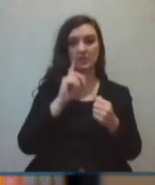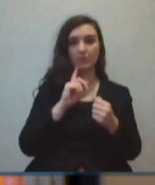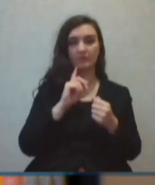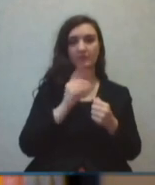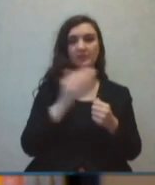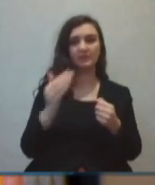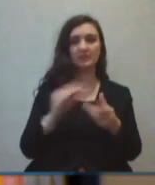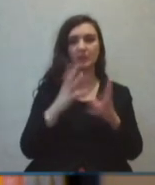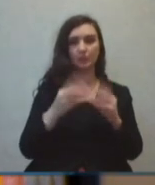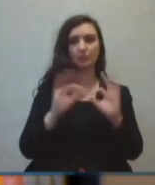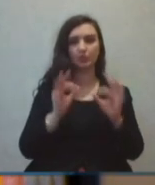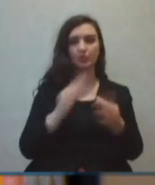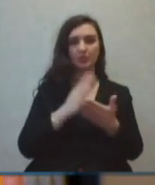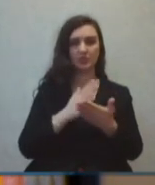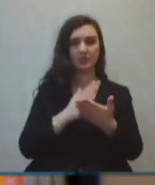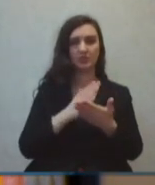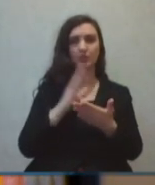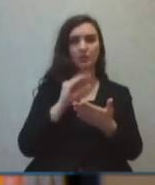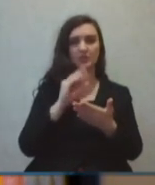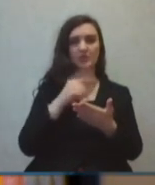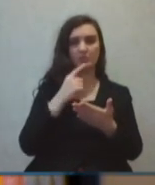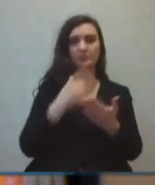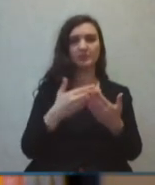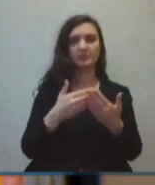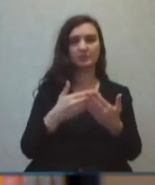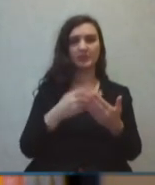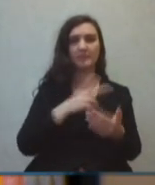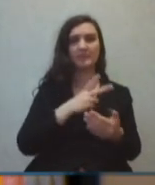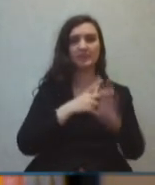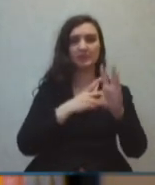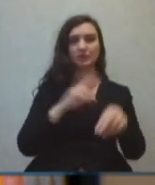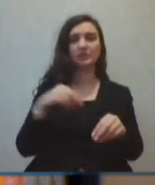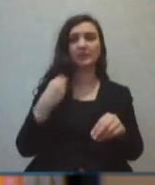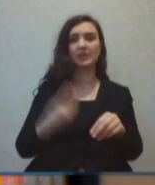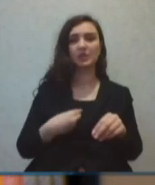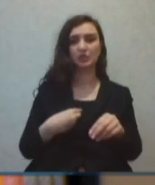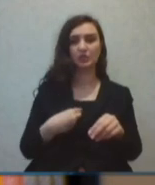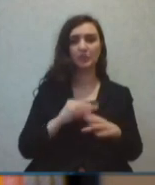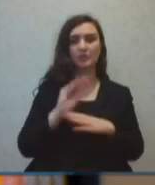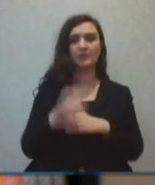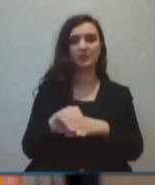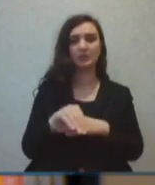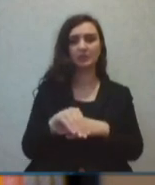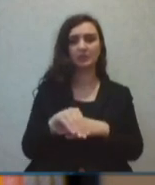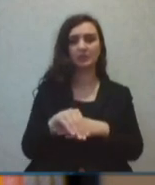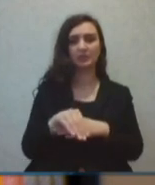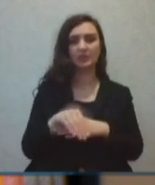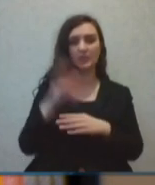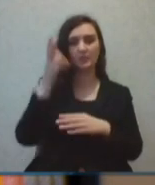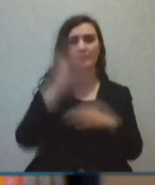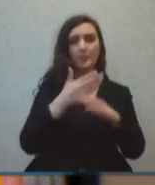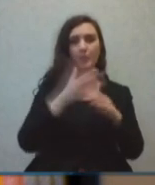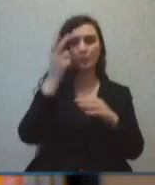თქვენ აბსოლუტურად სწორი ხართ, რომ აი მაგალითად ბრიტანეთში და საფრანგეთში მოიმატა პურ